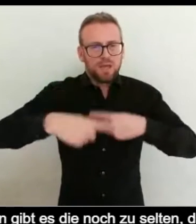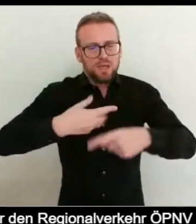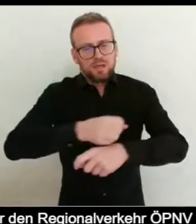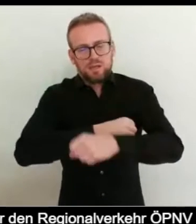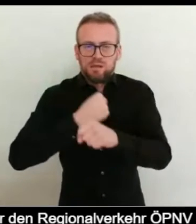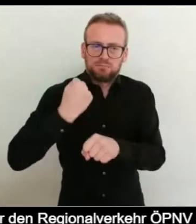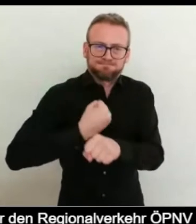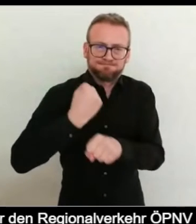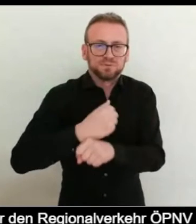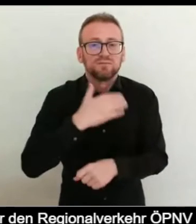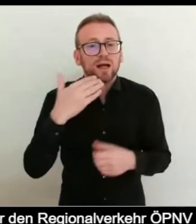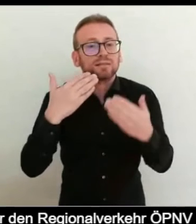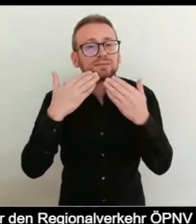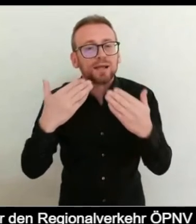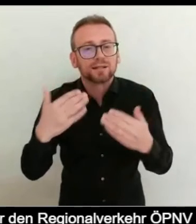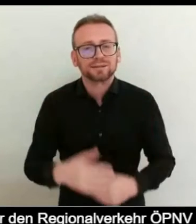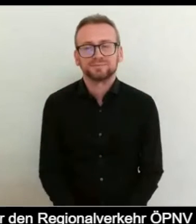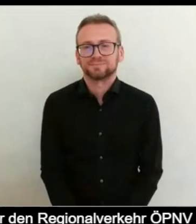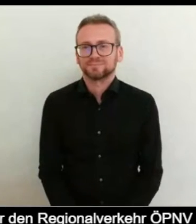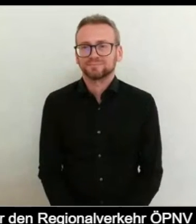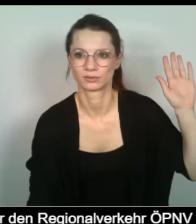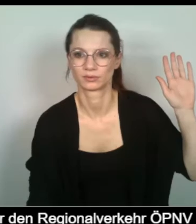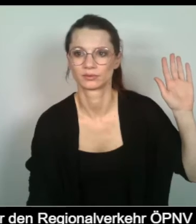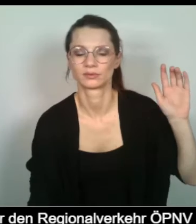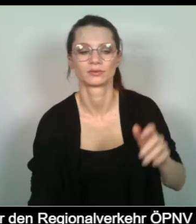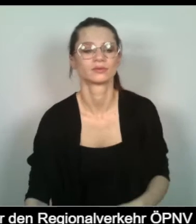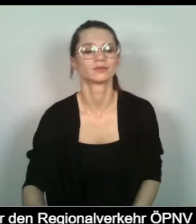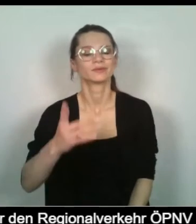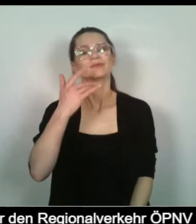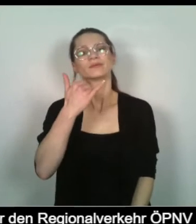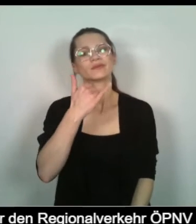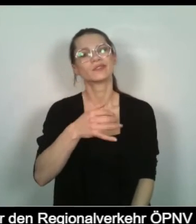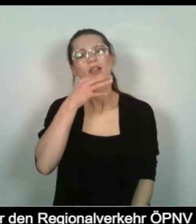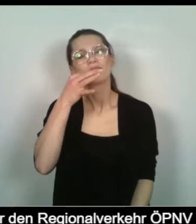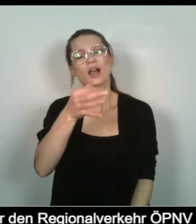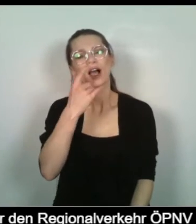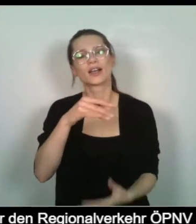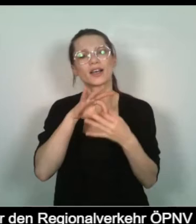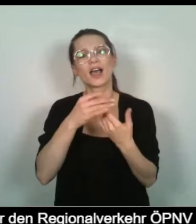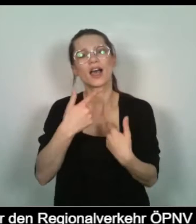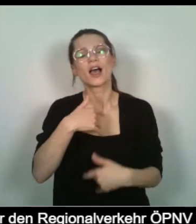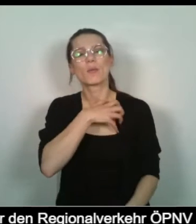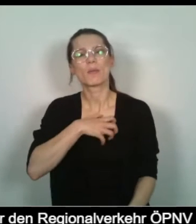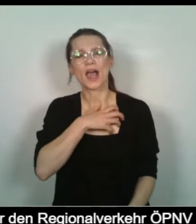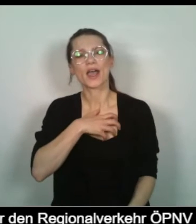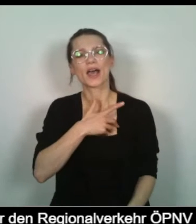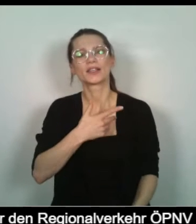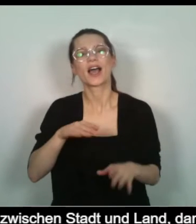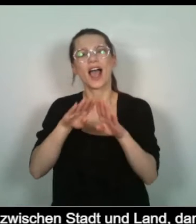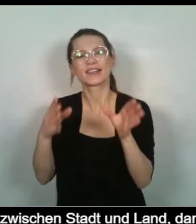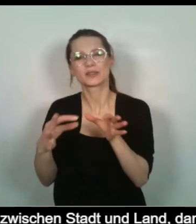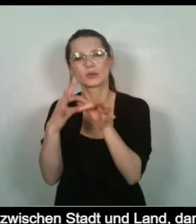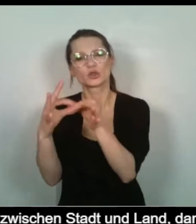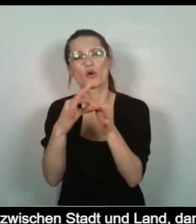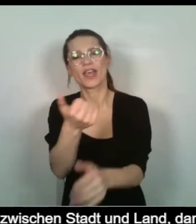Wie beurteilen Sie, Herr Wüst, dass Bayern die einrichtungsbezogene Impfpflicht aussetzt? Bei Ihnen wird es ja